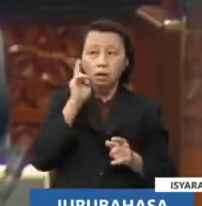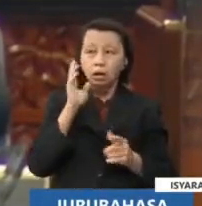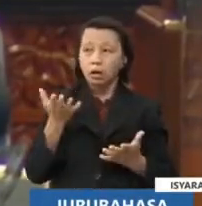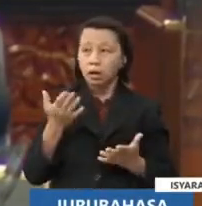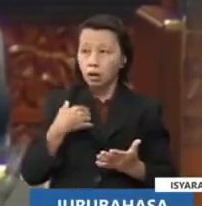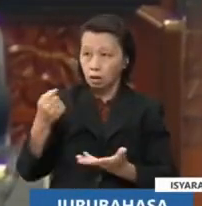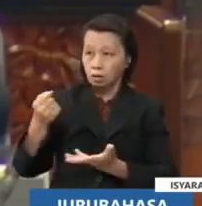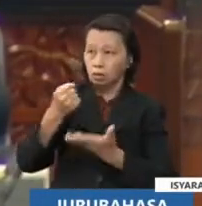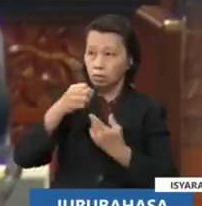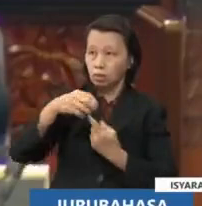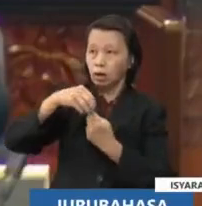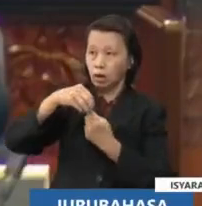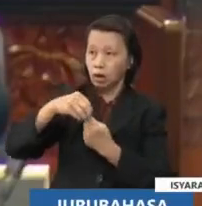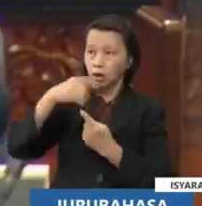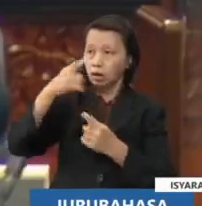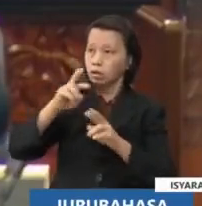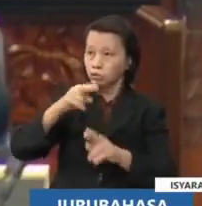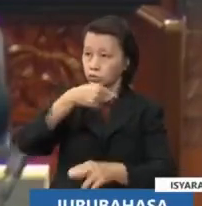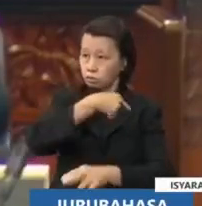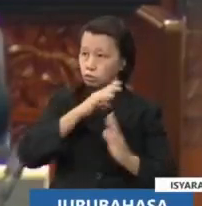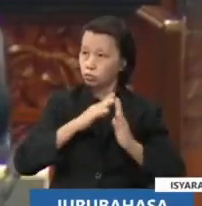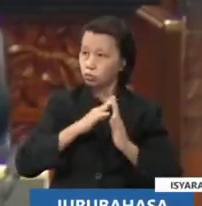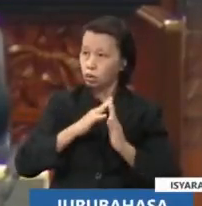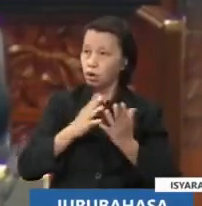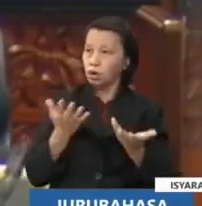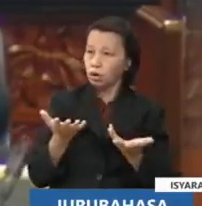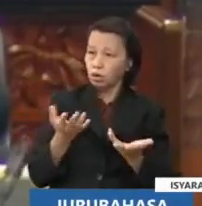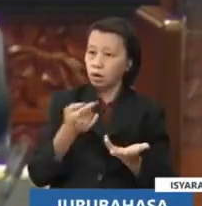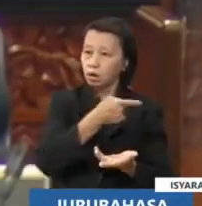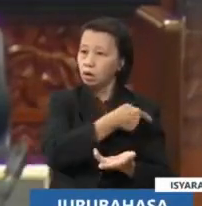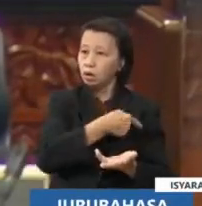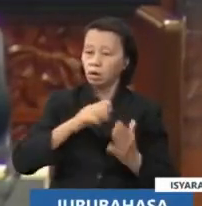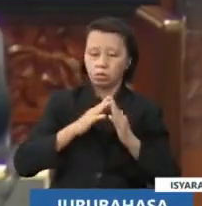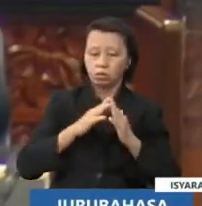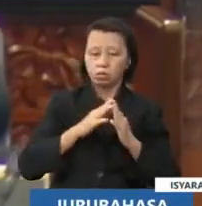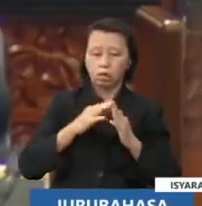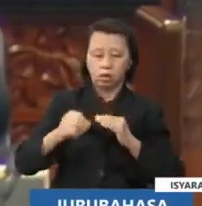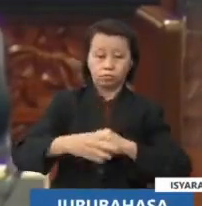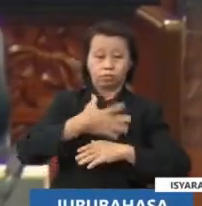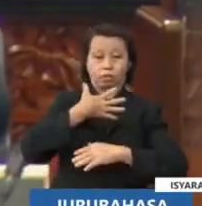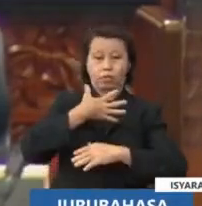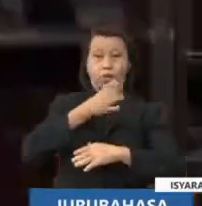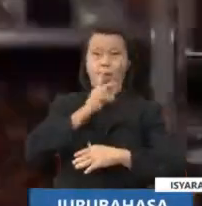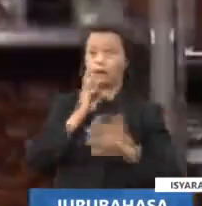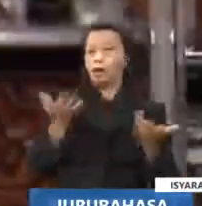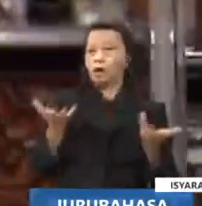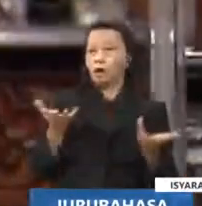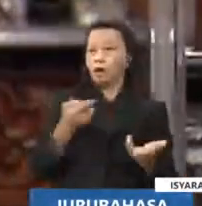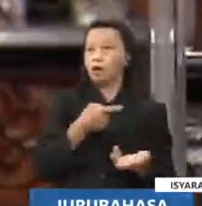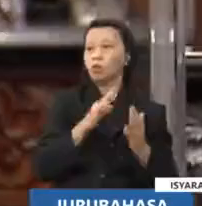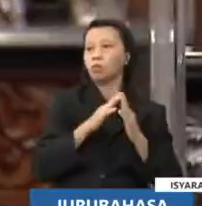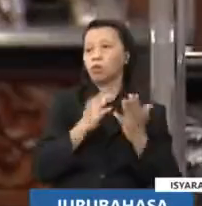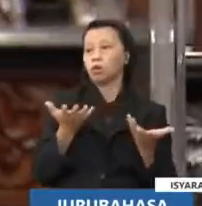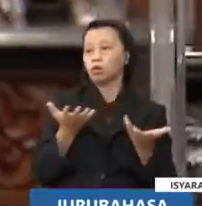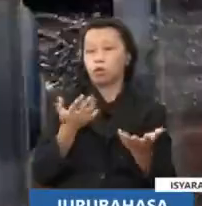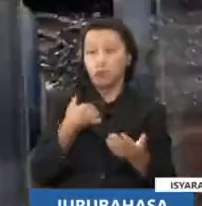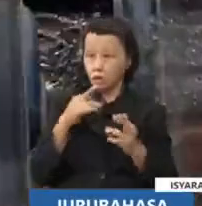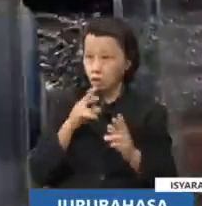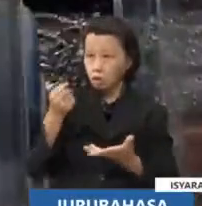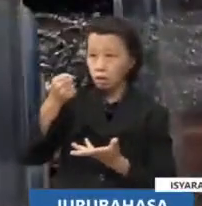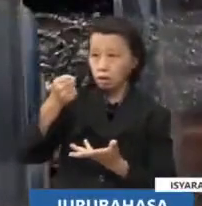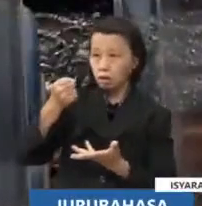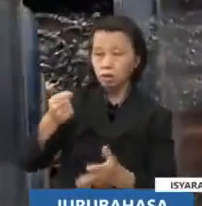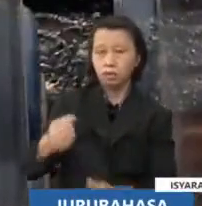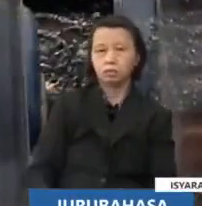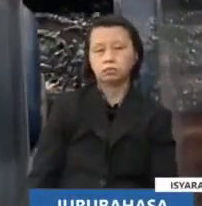Adakah ada peruntukannya khas disediakan untuk mereka yang terkesan mengasih by